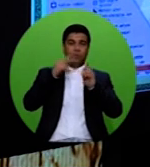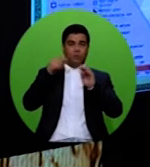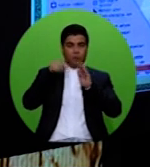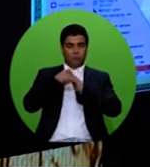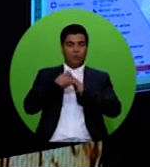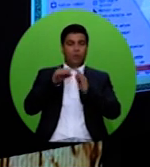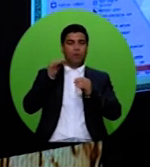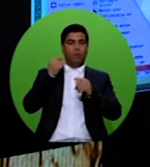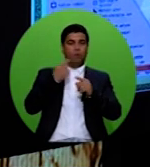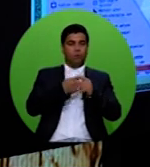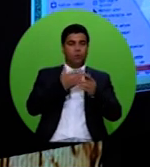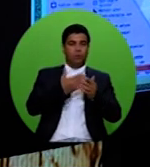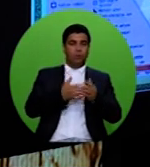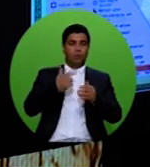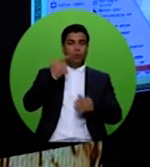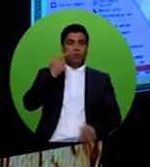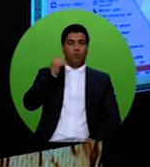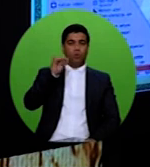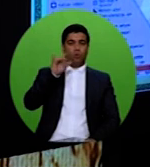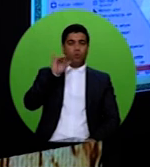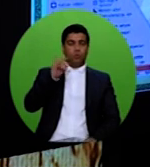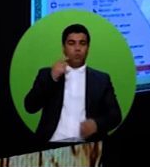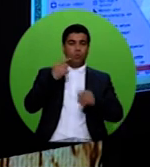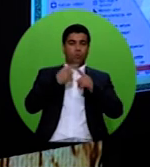28,8 градусов, в Гузаре плюс